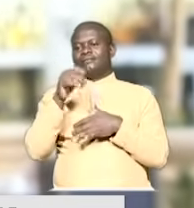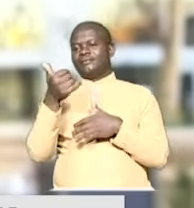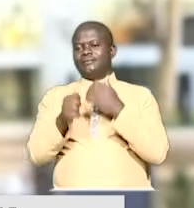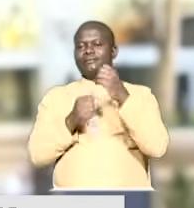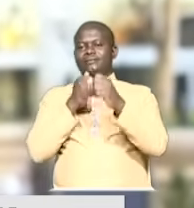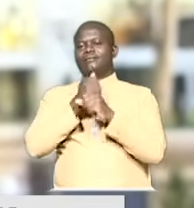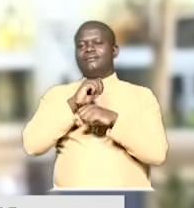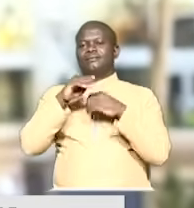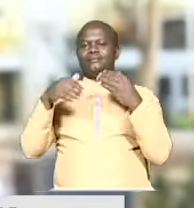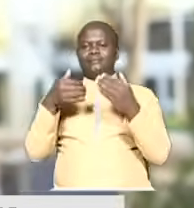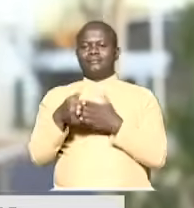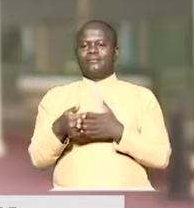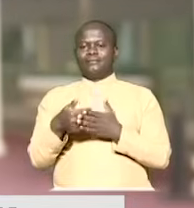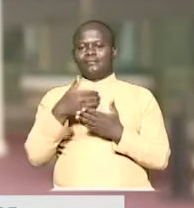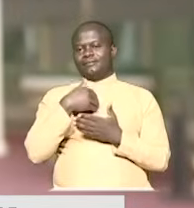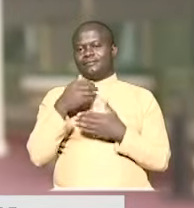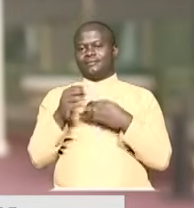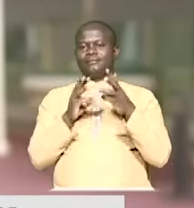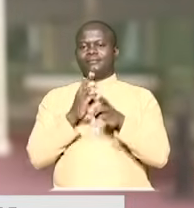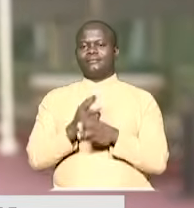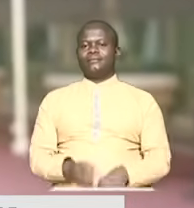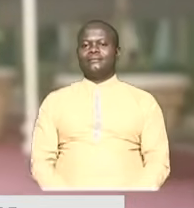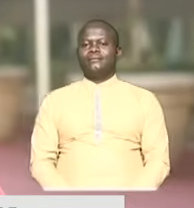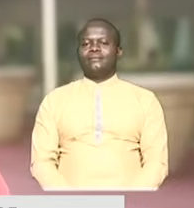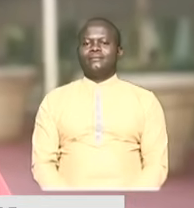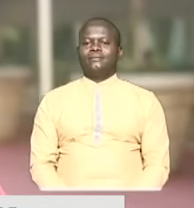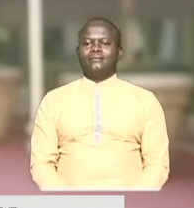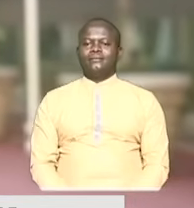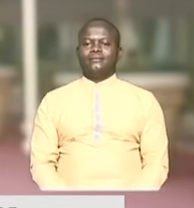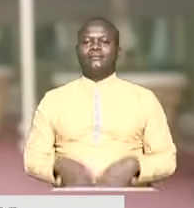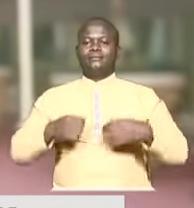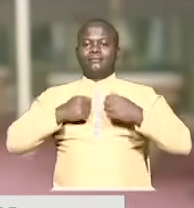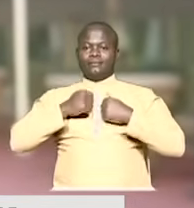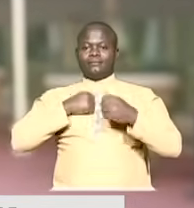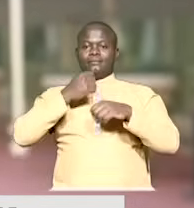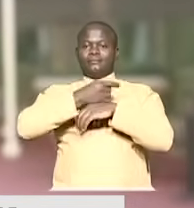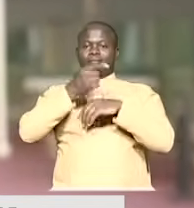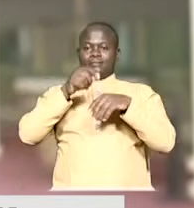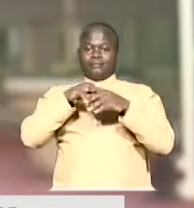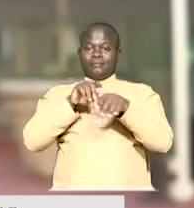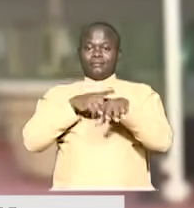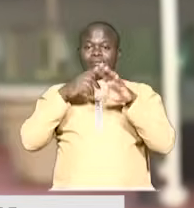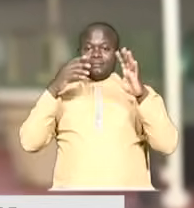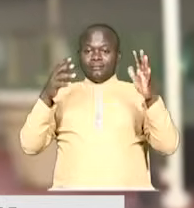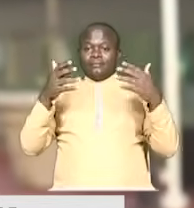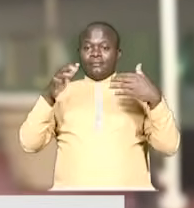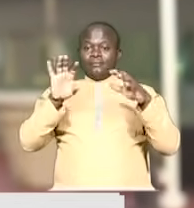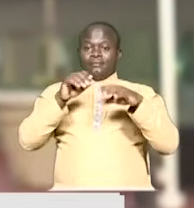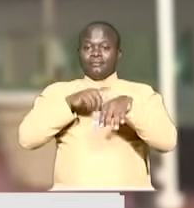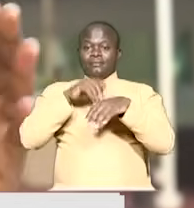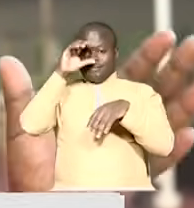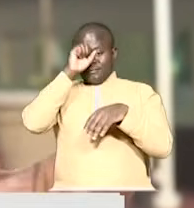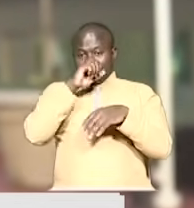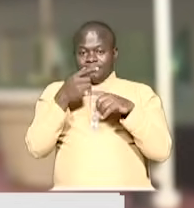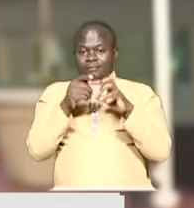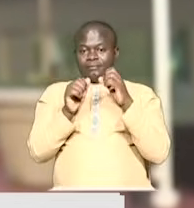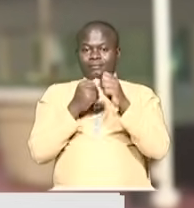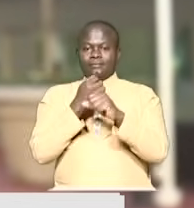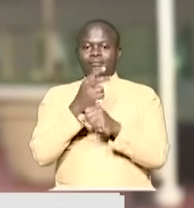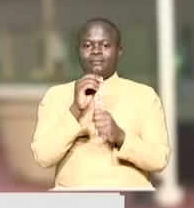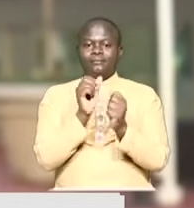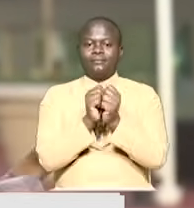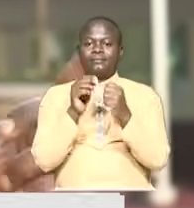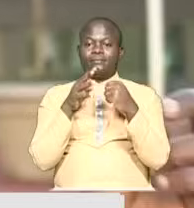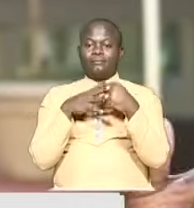imyaka yose ikimufite kuri iyi si ni ukuvuga ngo Rwanda Day ije mu gihe kinini twari tumaze igihe tuyikumbuye mu gihe muri 2019